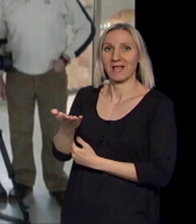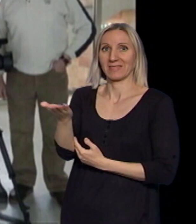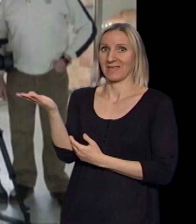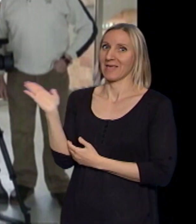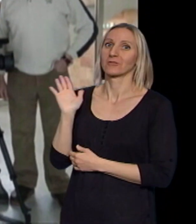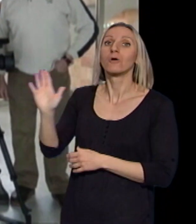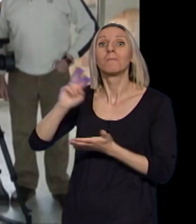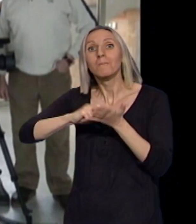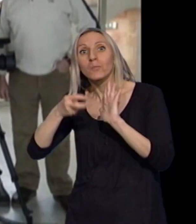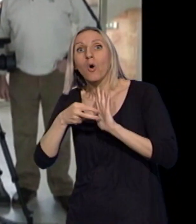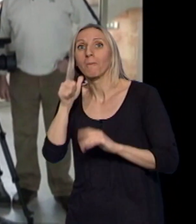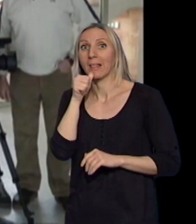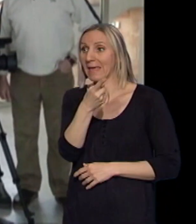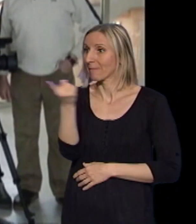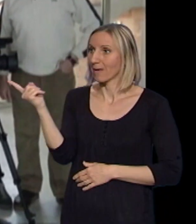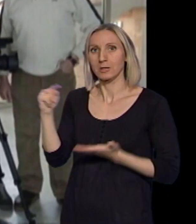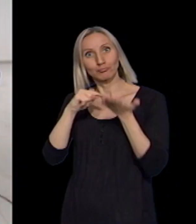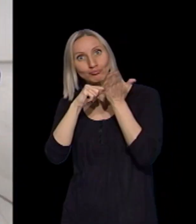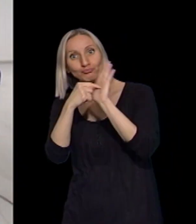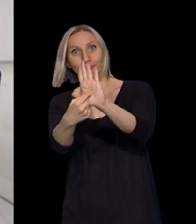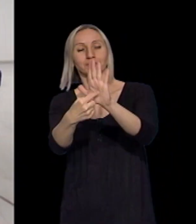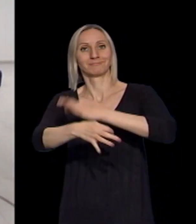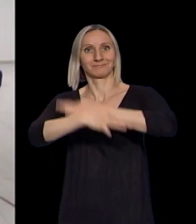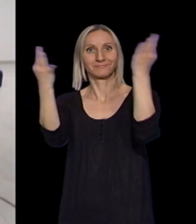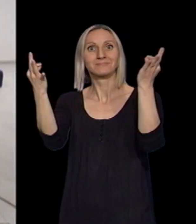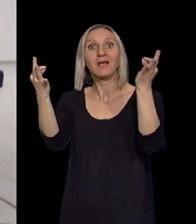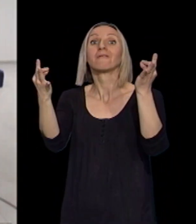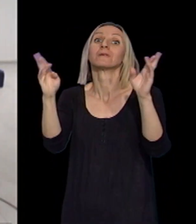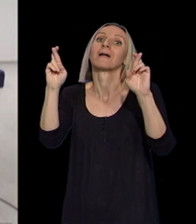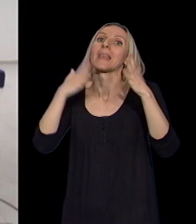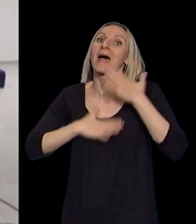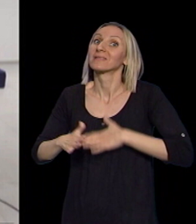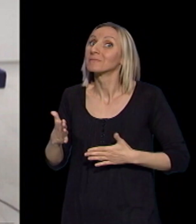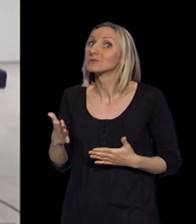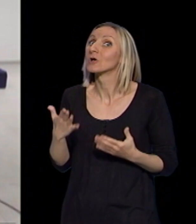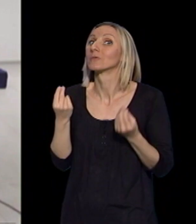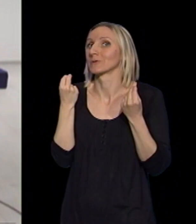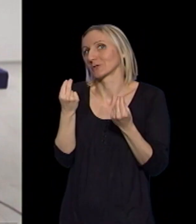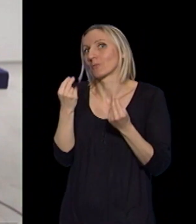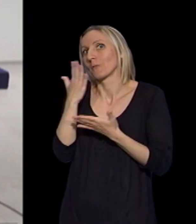njih učinimo vidljivijim. Nadamo se da smo dobrim delom u tome uspeli.